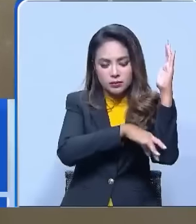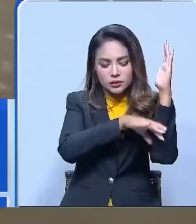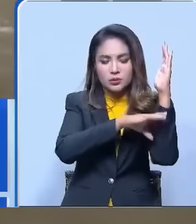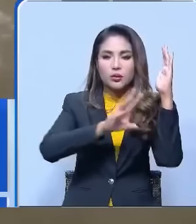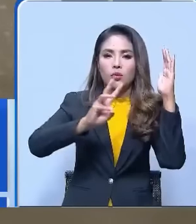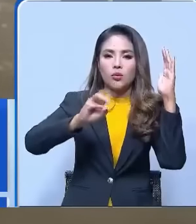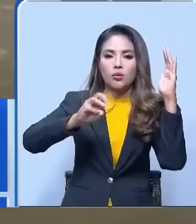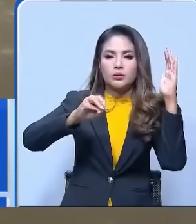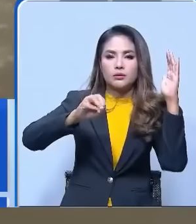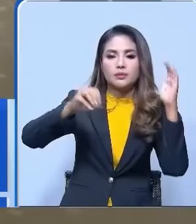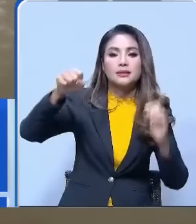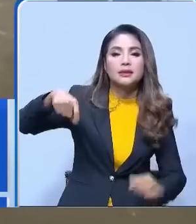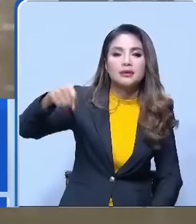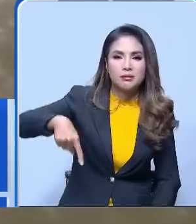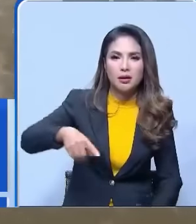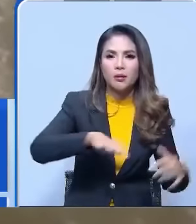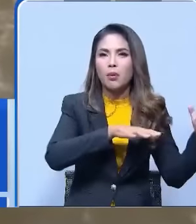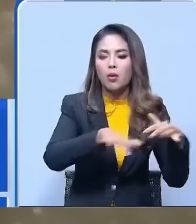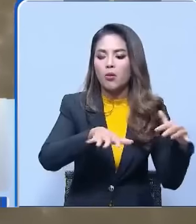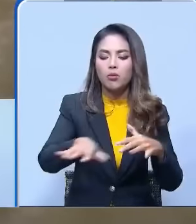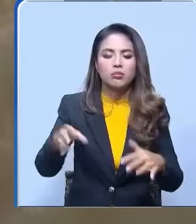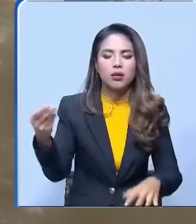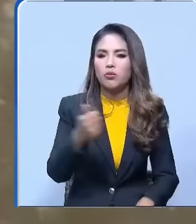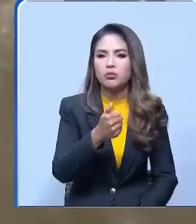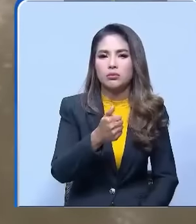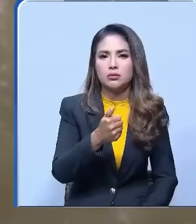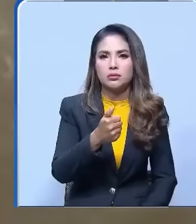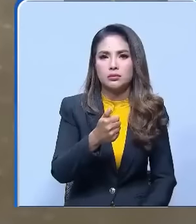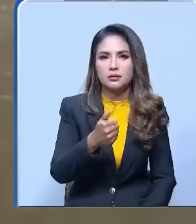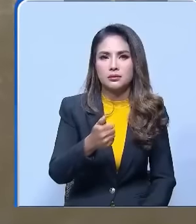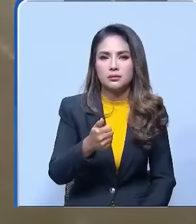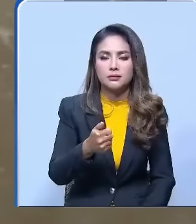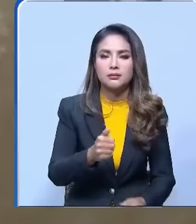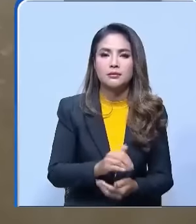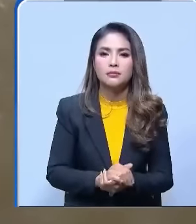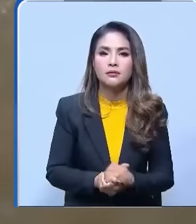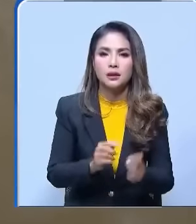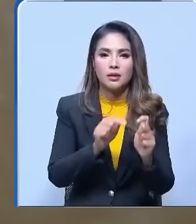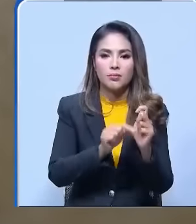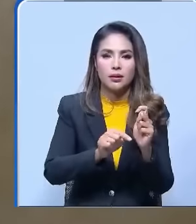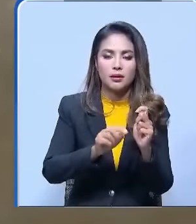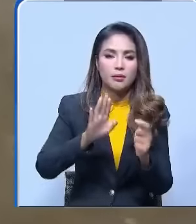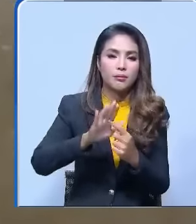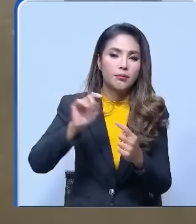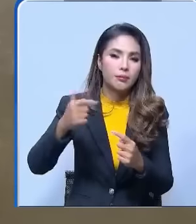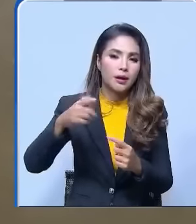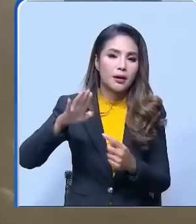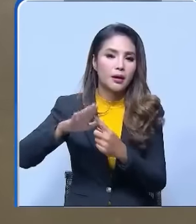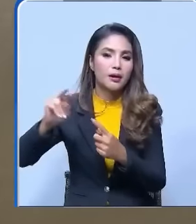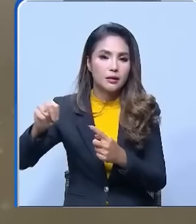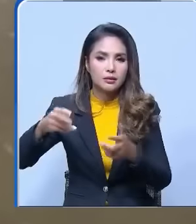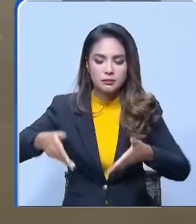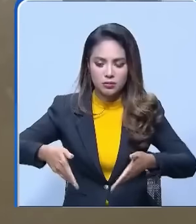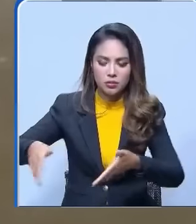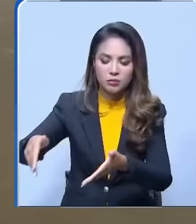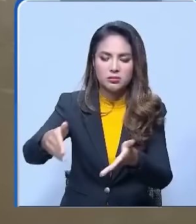เนี่ยค่ะแล้วมาเร็วมาแรงด้วยนะสำหรับพื้นที่ตำบลวัดตะกู อำเภอบางบานค่ะถนนเข้าหมู่บ้านก็ถูกตัดข